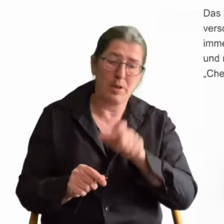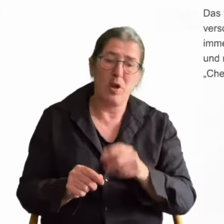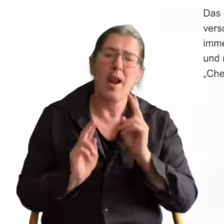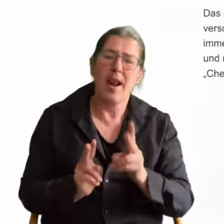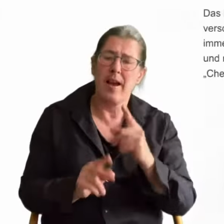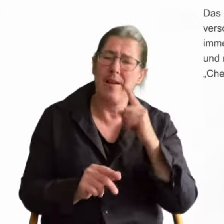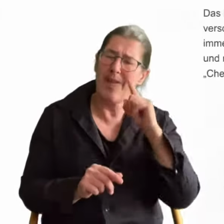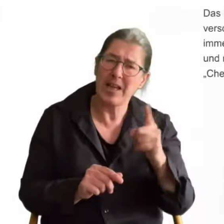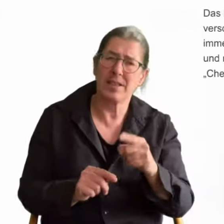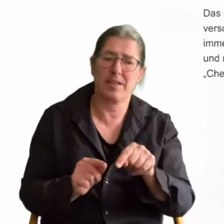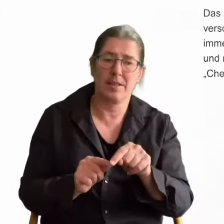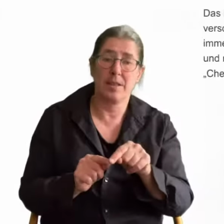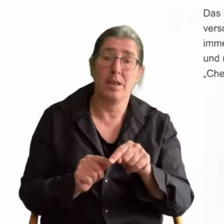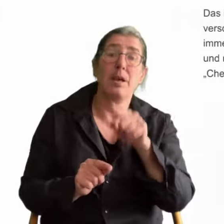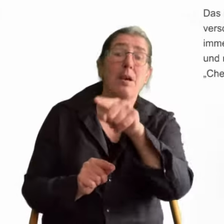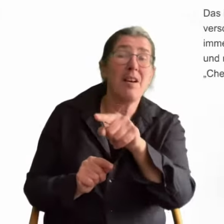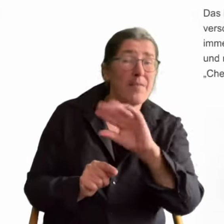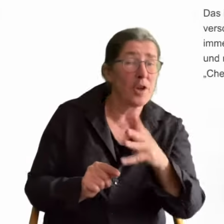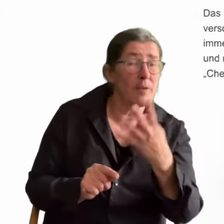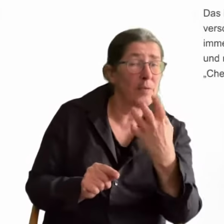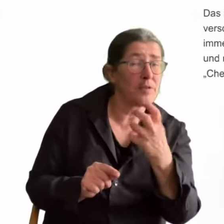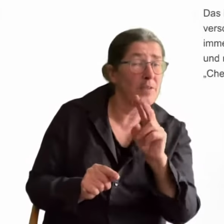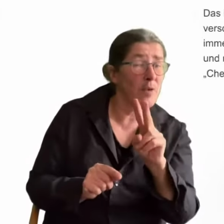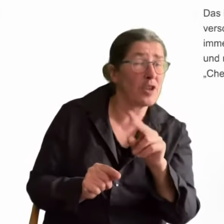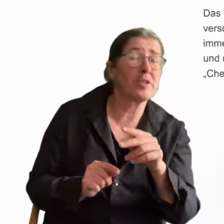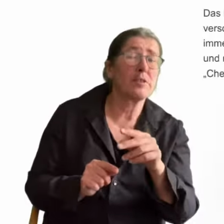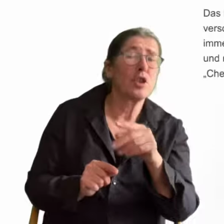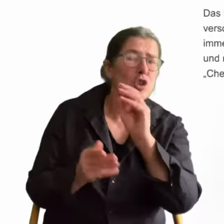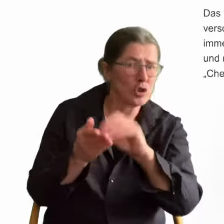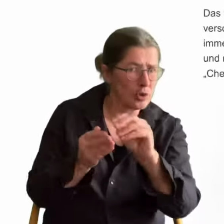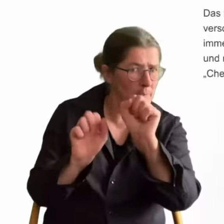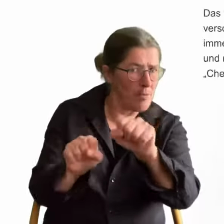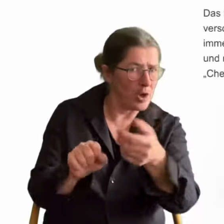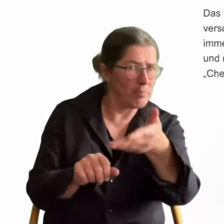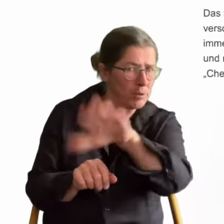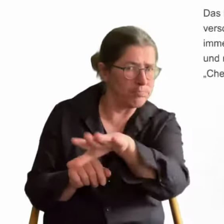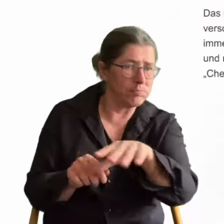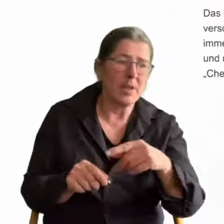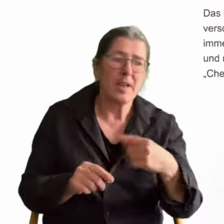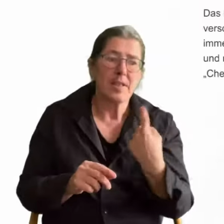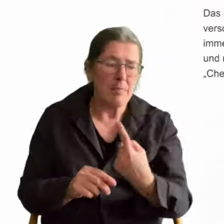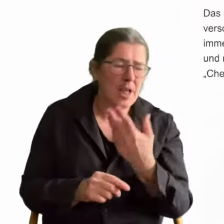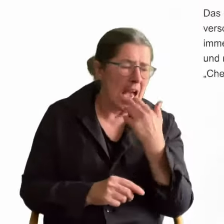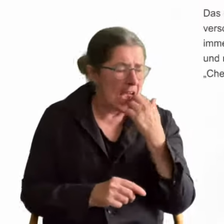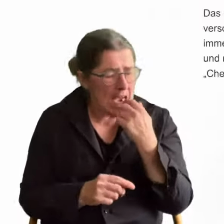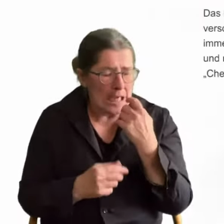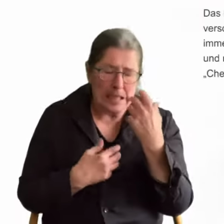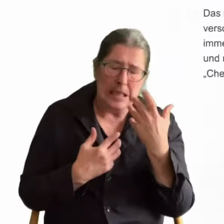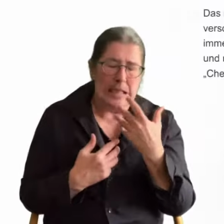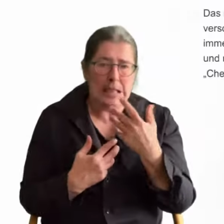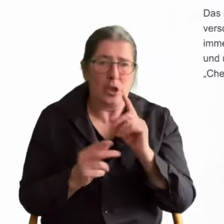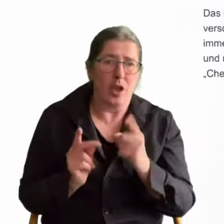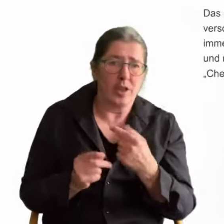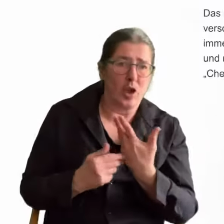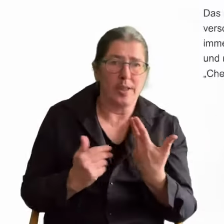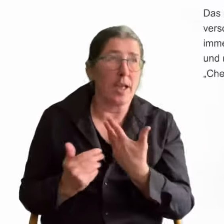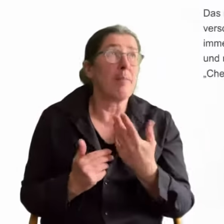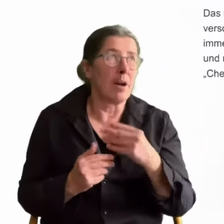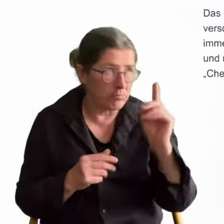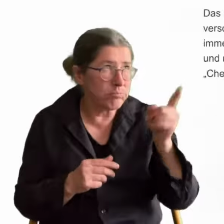dass bei 450 volt der schüler sterben kann sie haben mit sich gerungen sie hatten gewissensbisse gehorchten aber